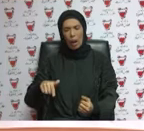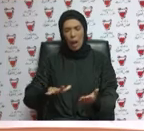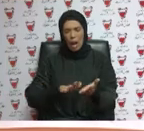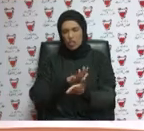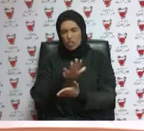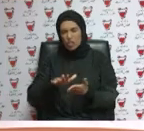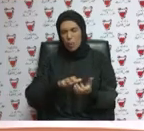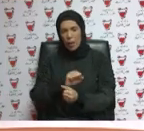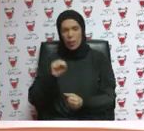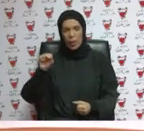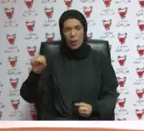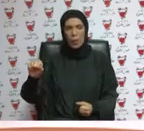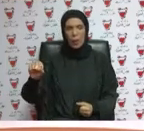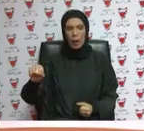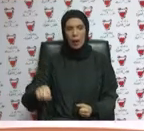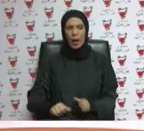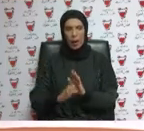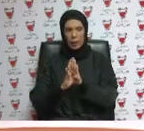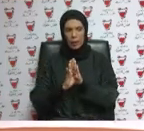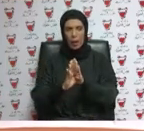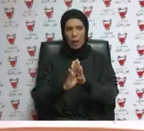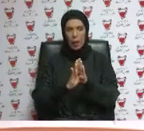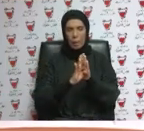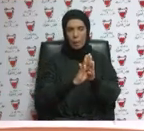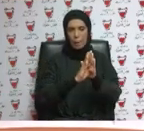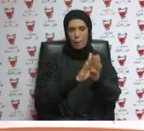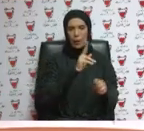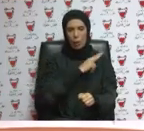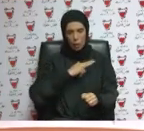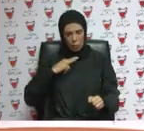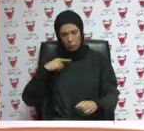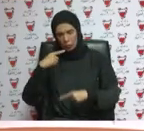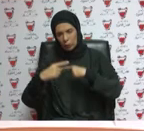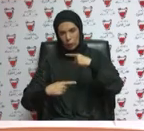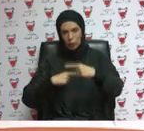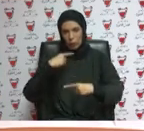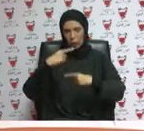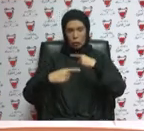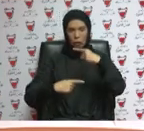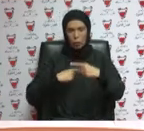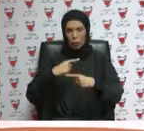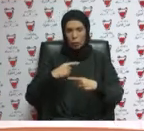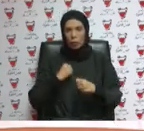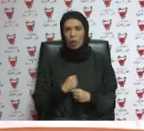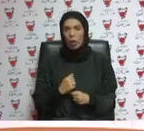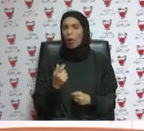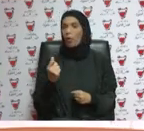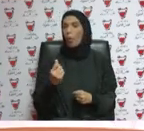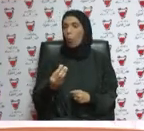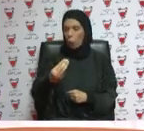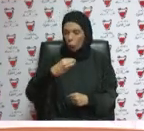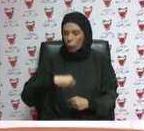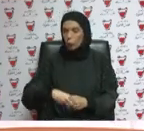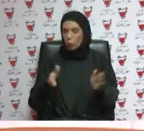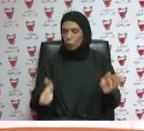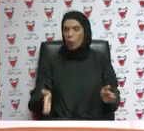اليوم. البحريني دعم الحكومة وما زال في دعمه والدعم مستمر. كل مبلغ يدخل في هذا